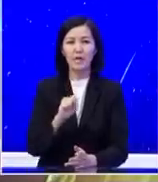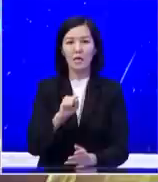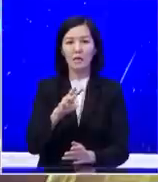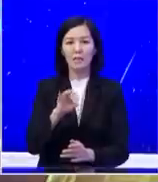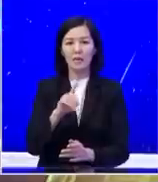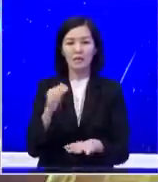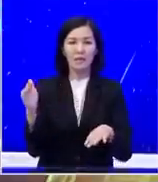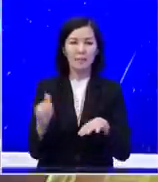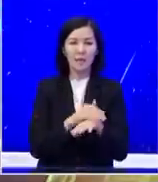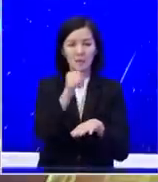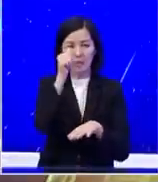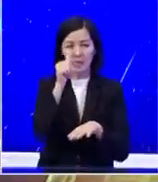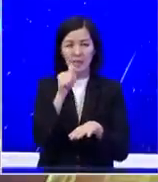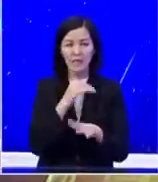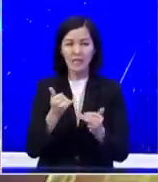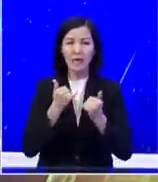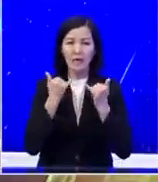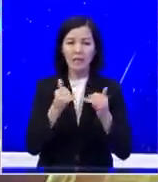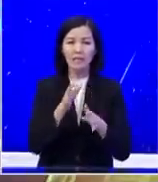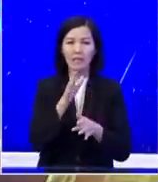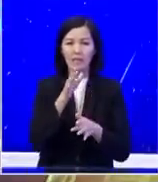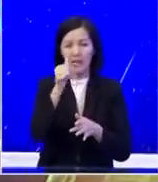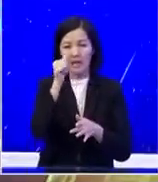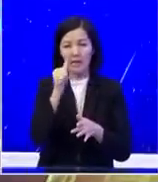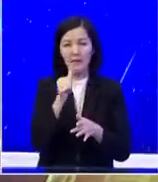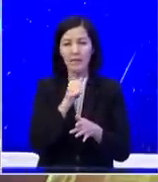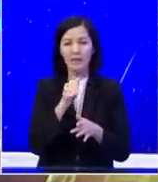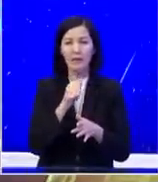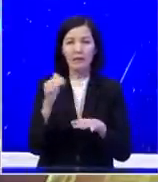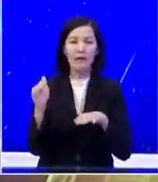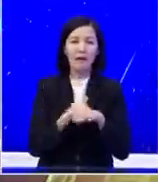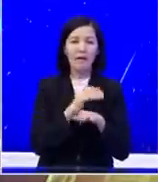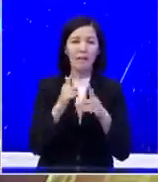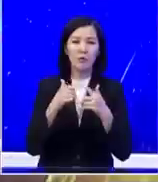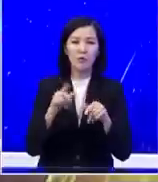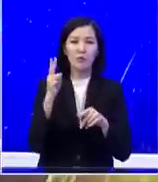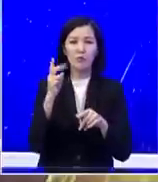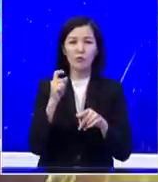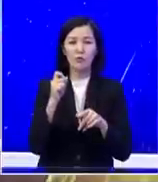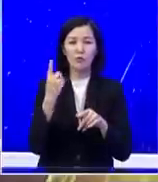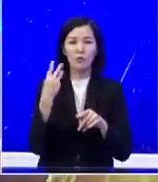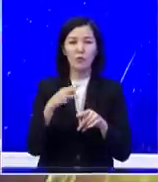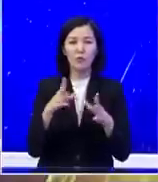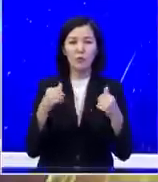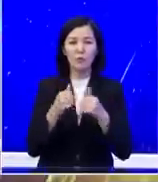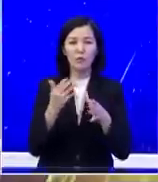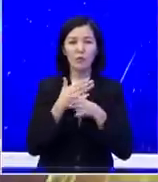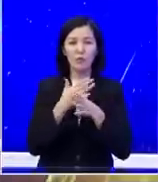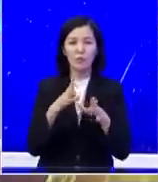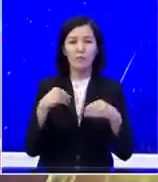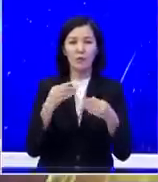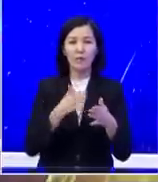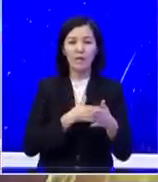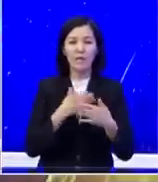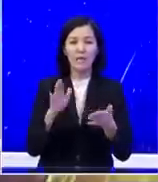Рамазан мейірімділік айы, қасиетті кезеңде халық қайырымдылық қоры Сарқандық 130-дан астам отбасына көмектесті. Аудан еріктілері